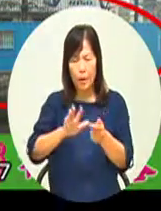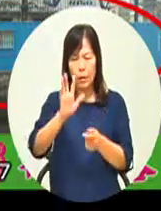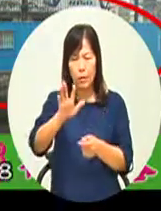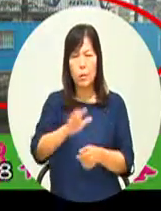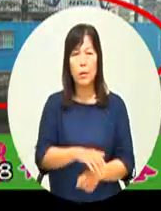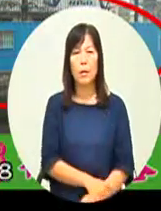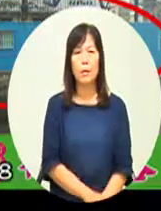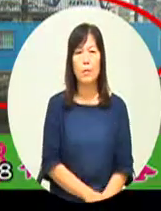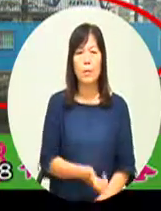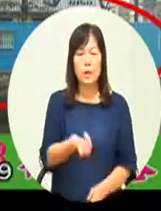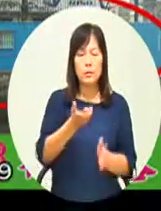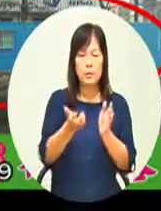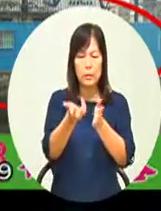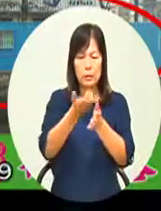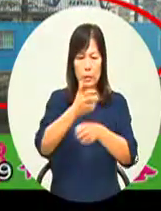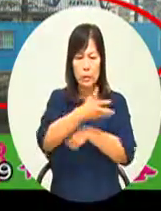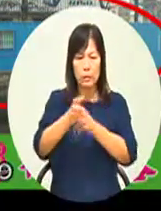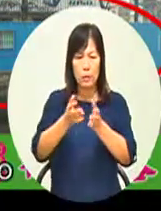前镇轮渡站